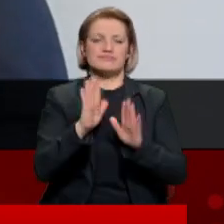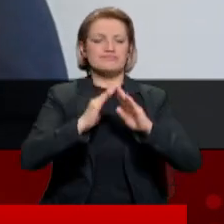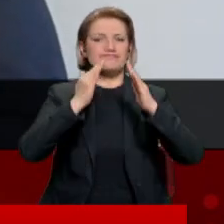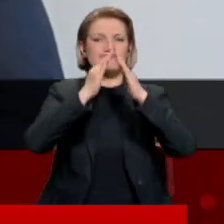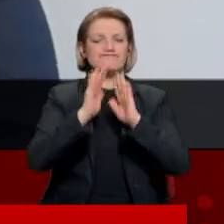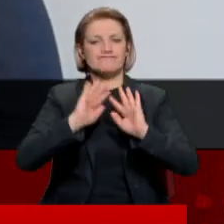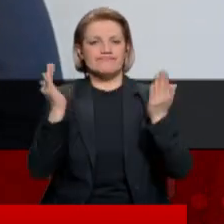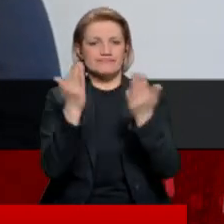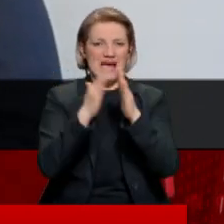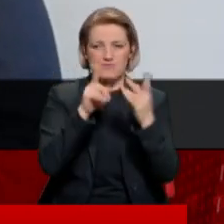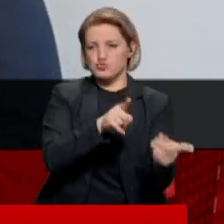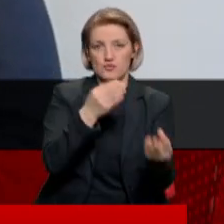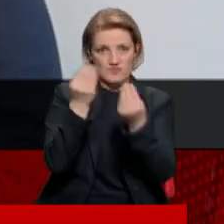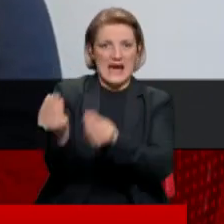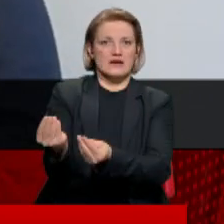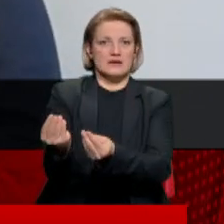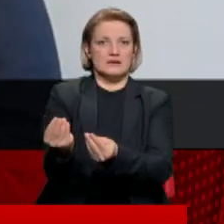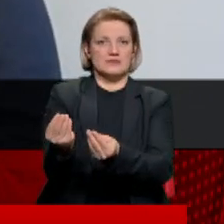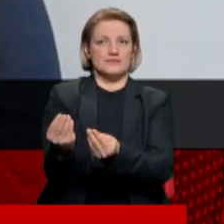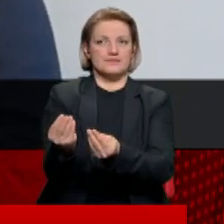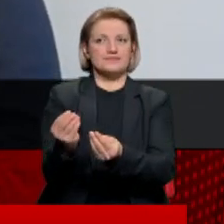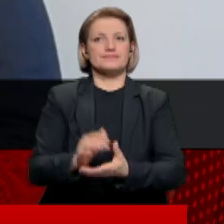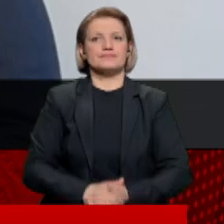ev. Bunu ver.